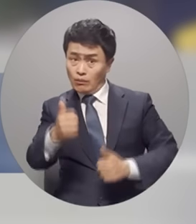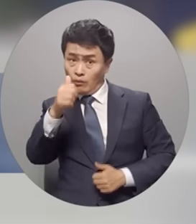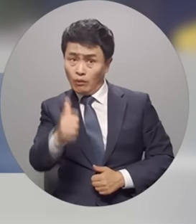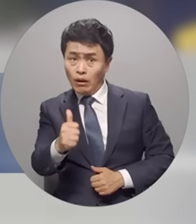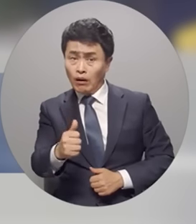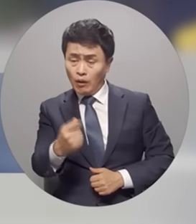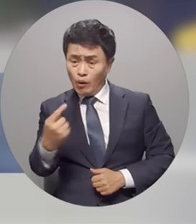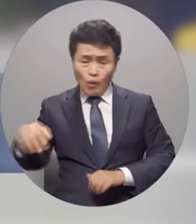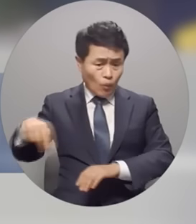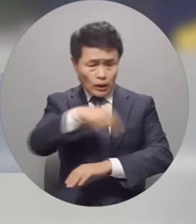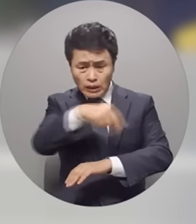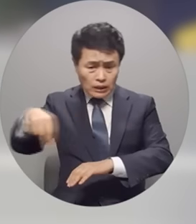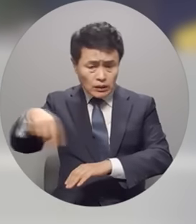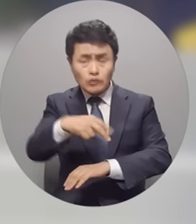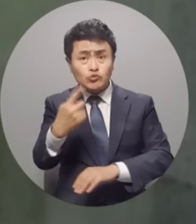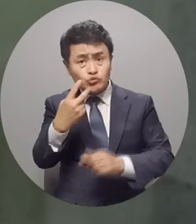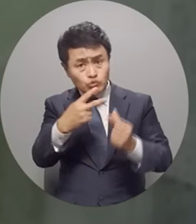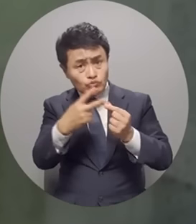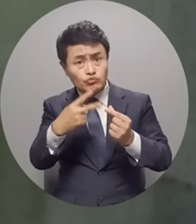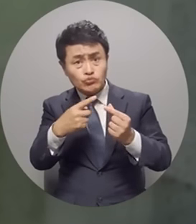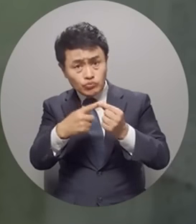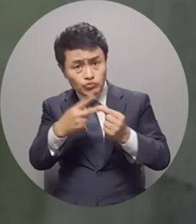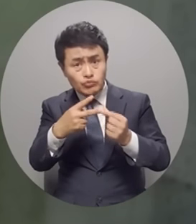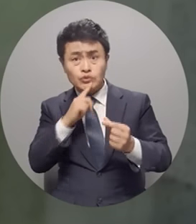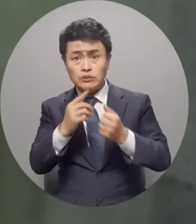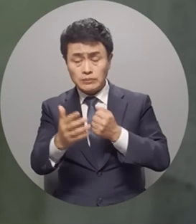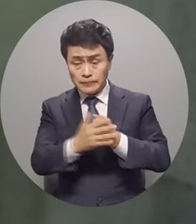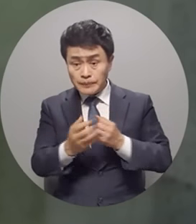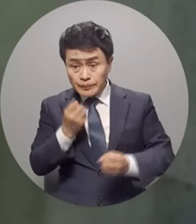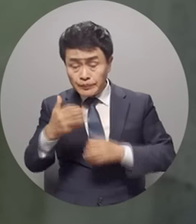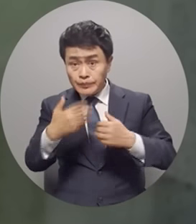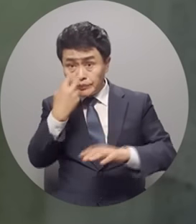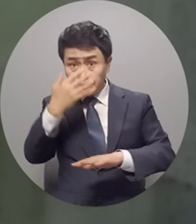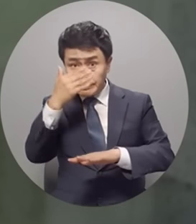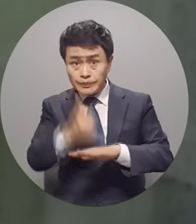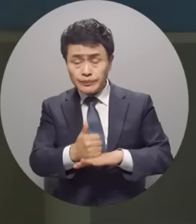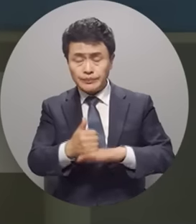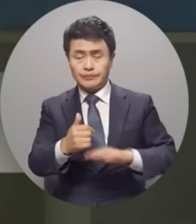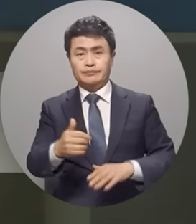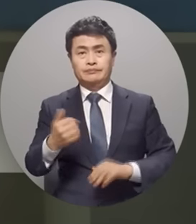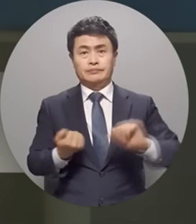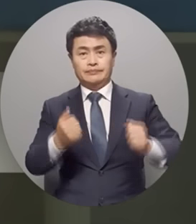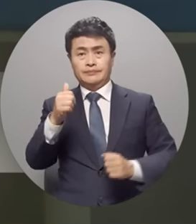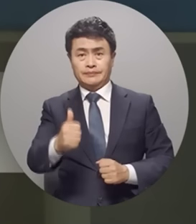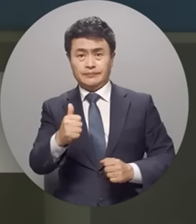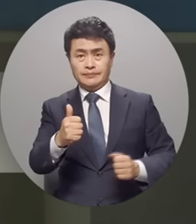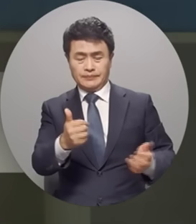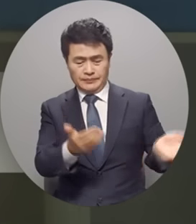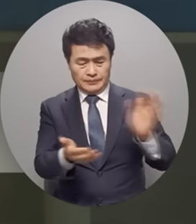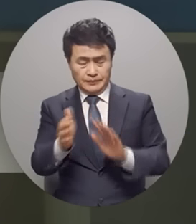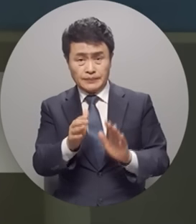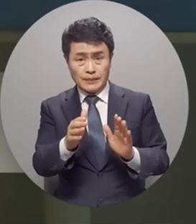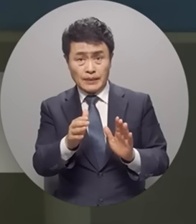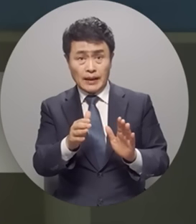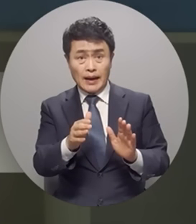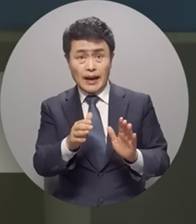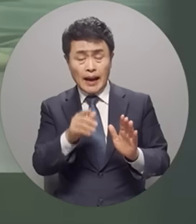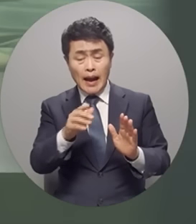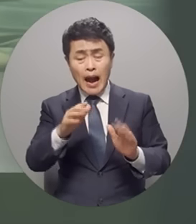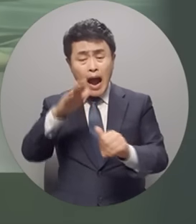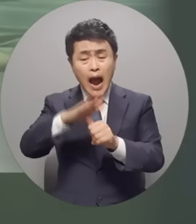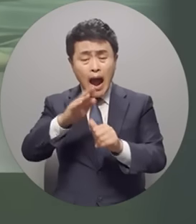얼굴 많이 지여 있었고 진술 등을 토대로 경찰이 조사한 결과 관장은 말아서 세워둔 매트 사이에 아이를